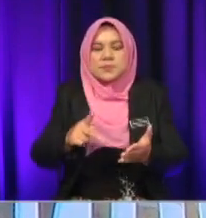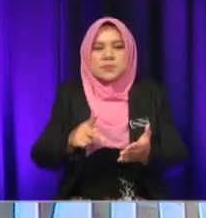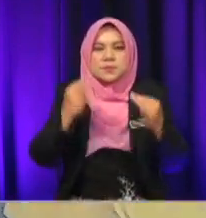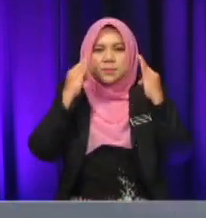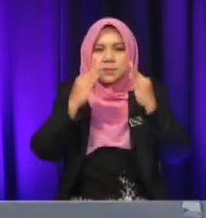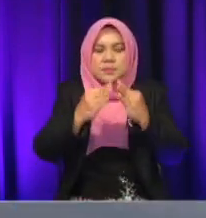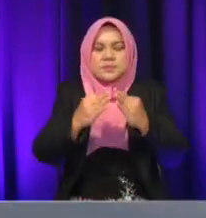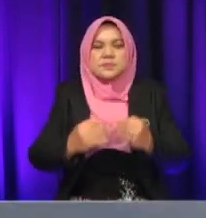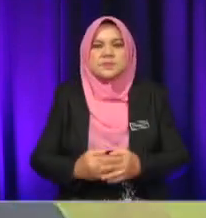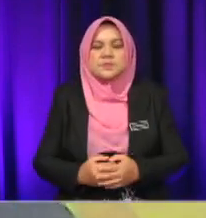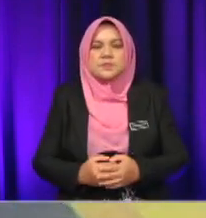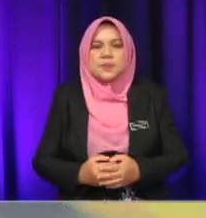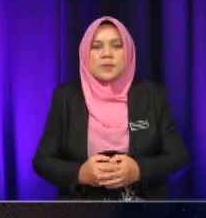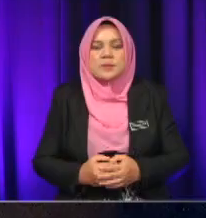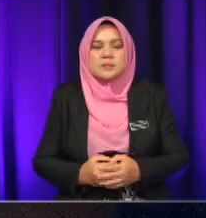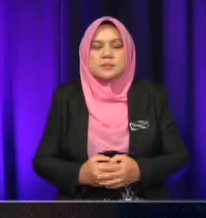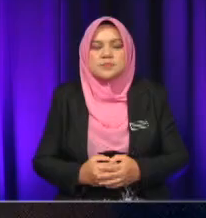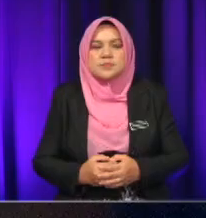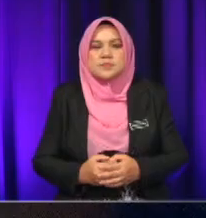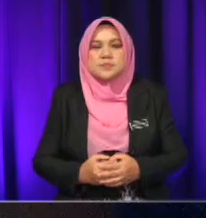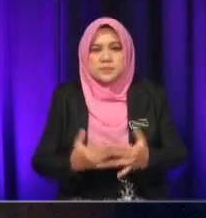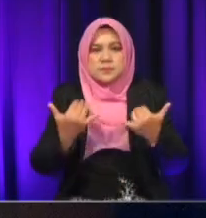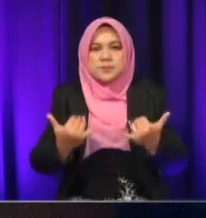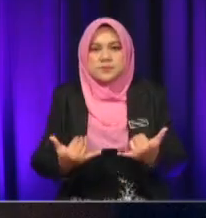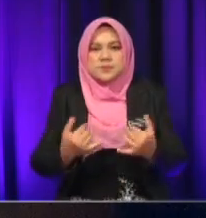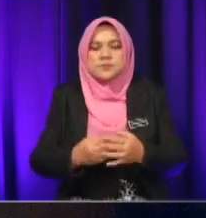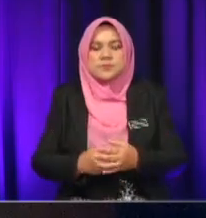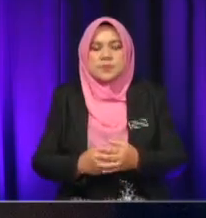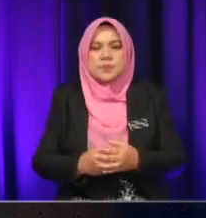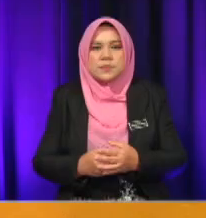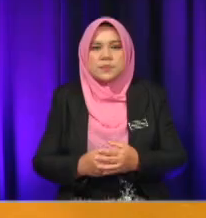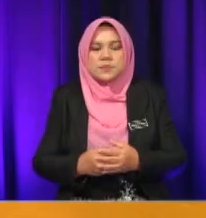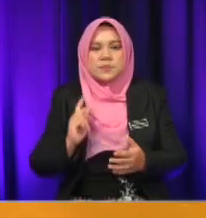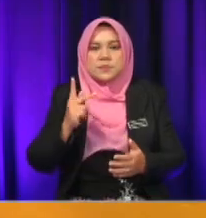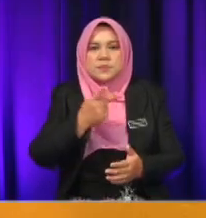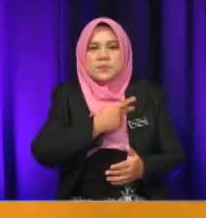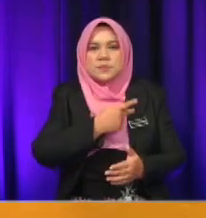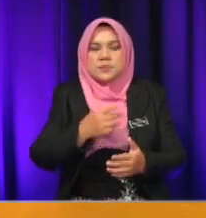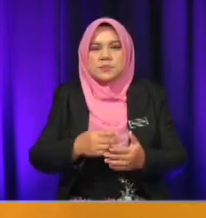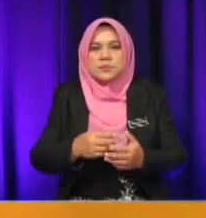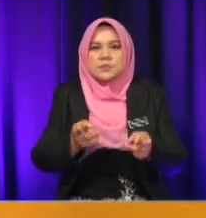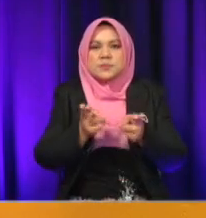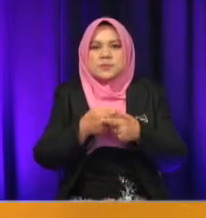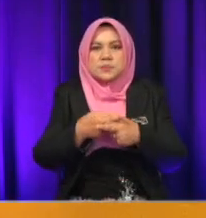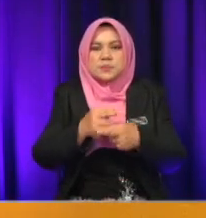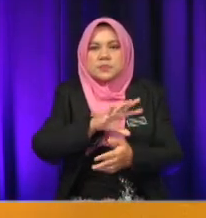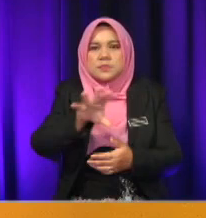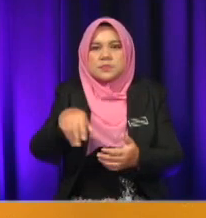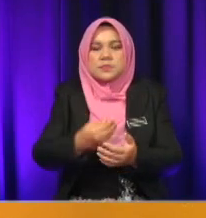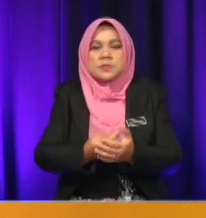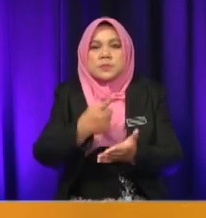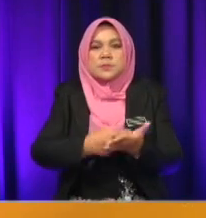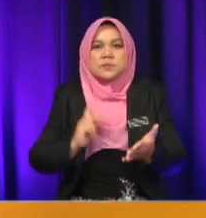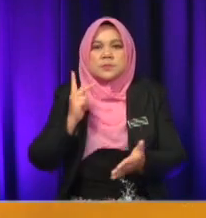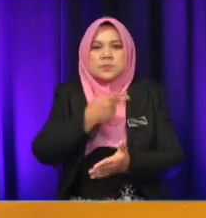fokus? Okey, jadi dalam segmen yang terakhir ini, Syafiqah, kita akan merumuskan semuanya, apa yang kita